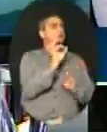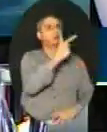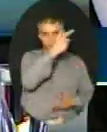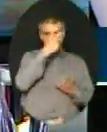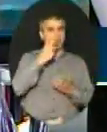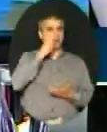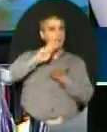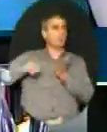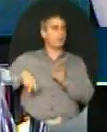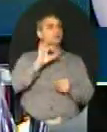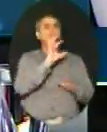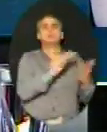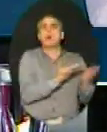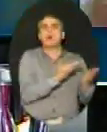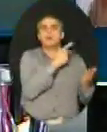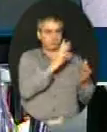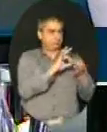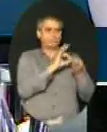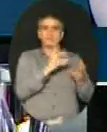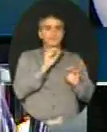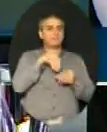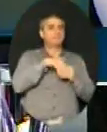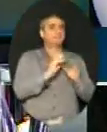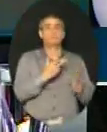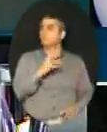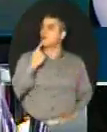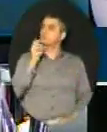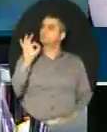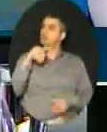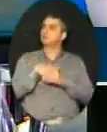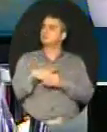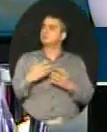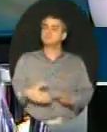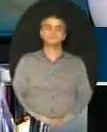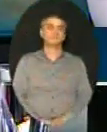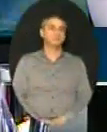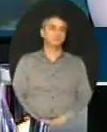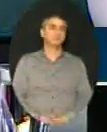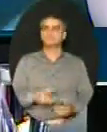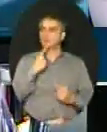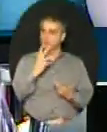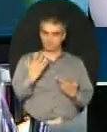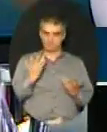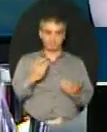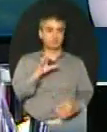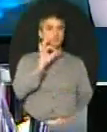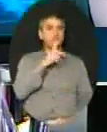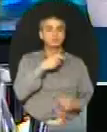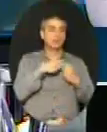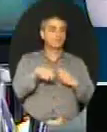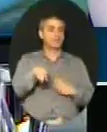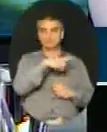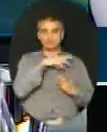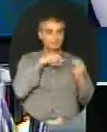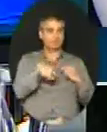הביתה ומה? שס זה דרי, מה קורה עם שס? לאן הולכים כל המצביעים שלה? מה מדברים בשס? מה אומרים בשס בימים אלה כאשר רואים את הבוס עוד פעם תחת ההתקפה? בשס, חברי הכנסת,